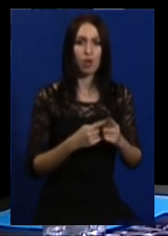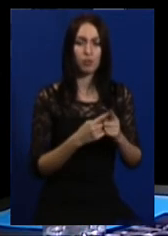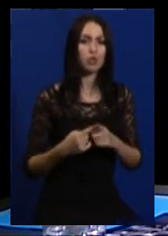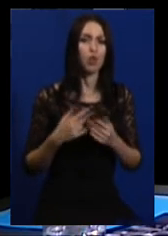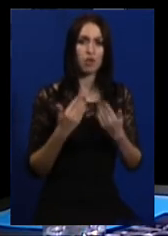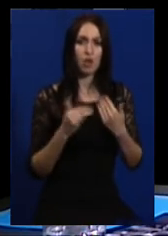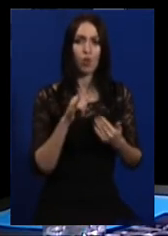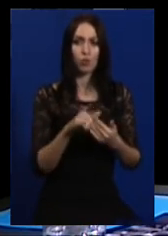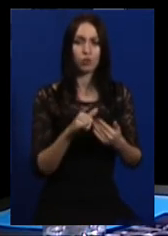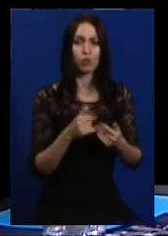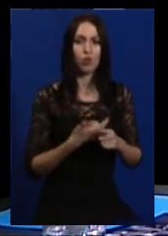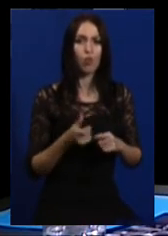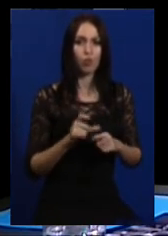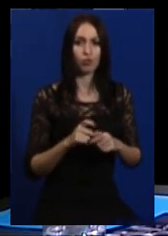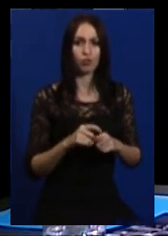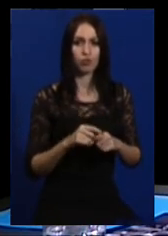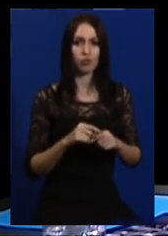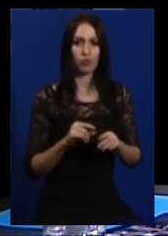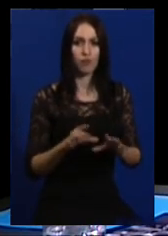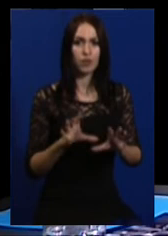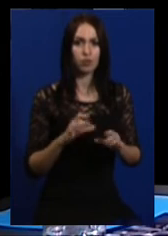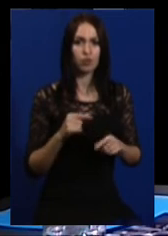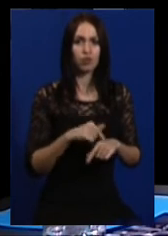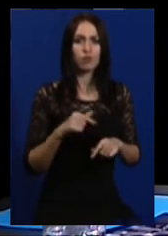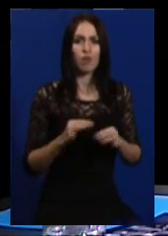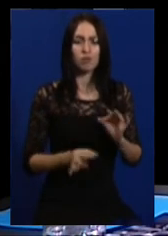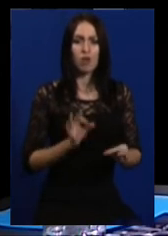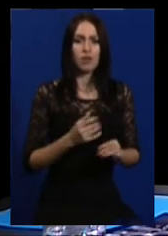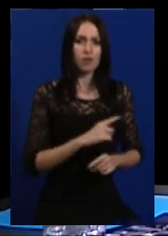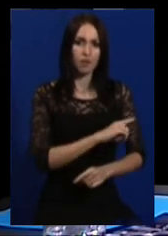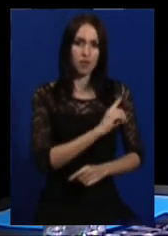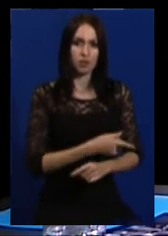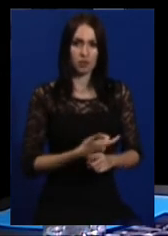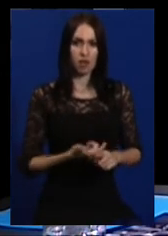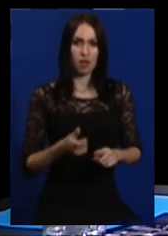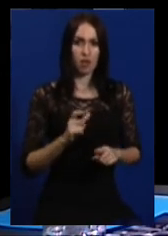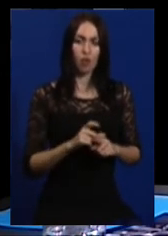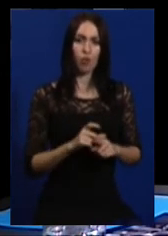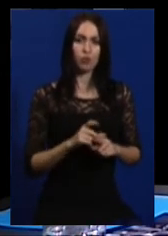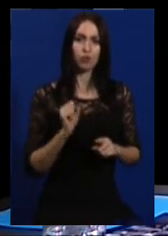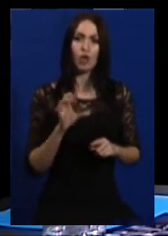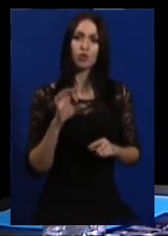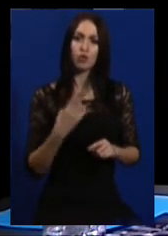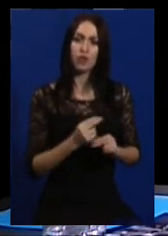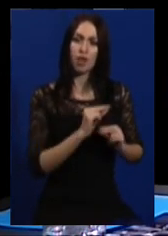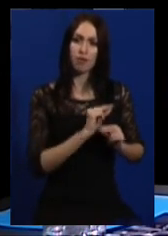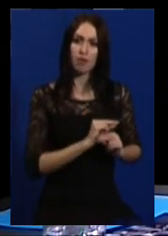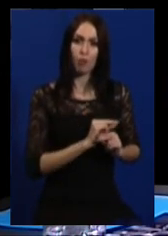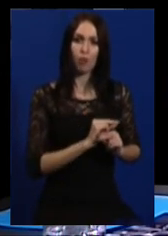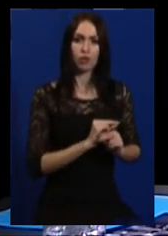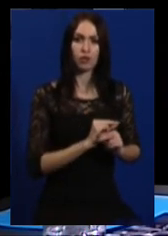у них очень обострённая чувство справедливости социальные работники